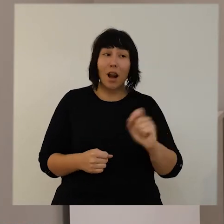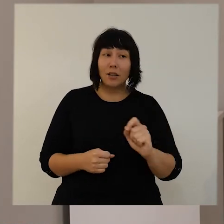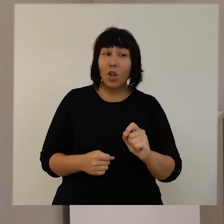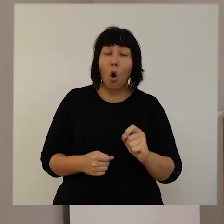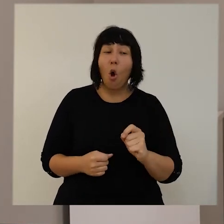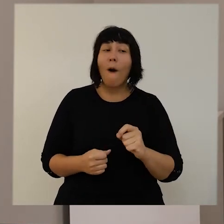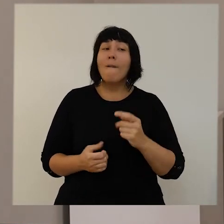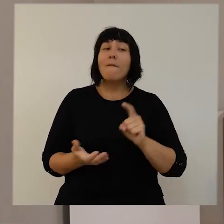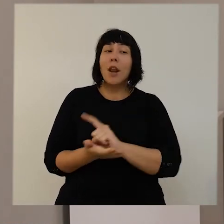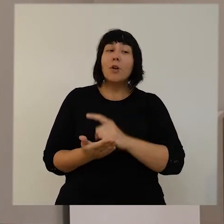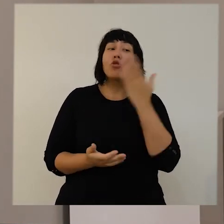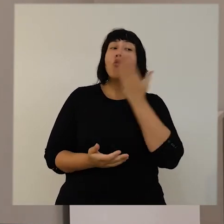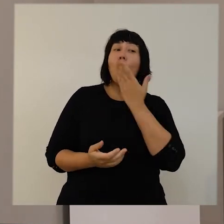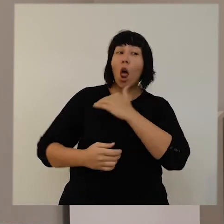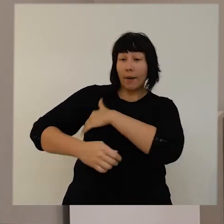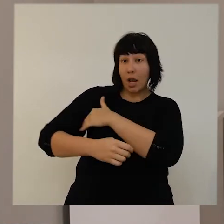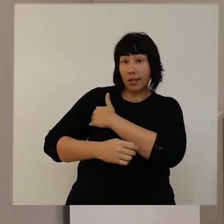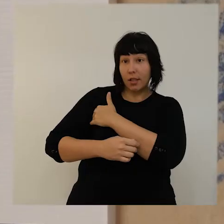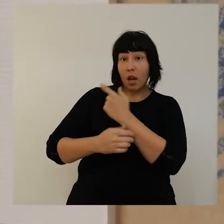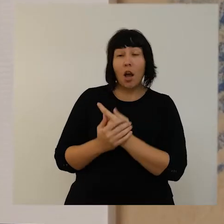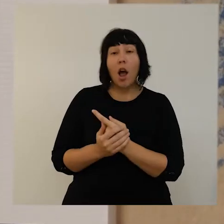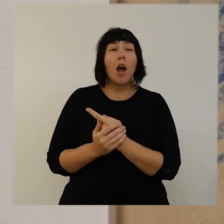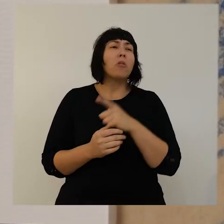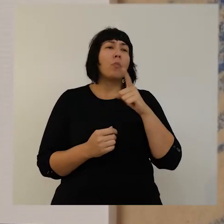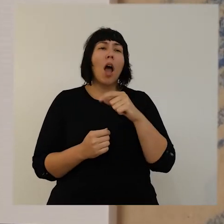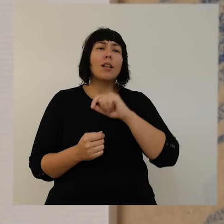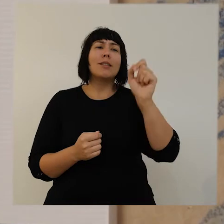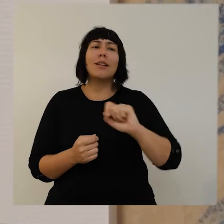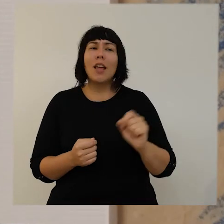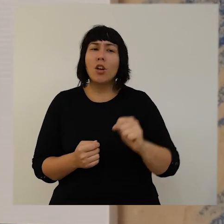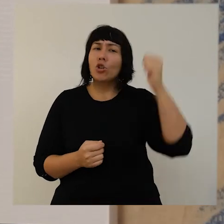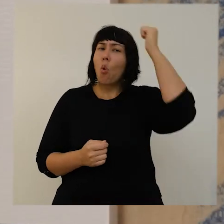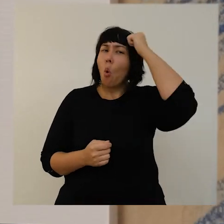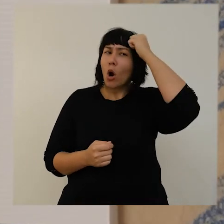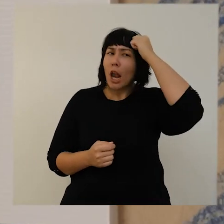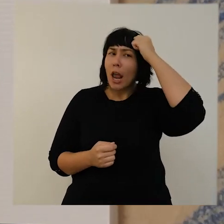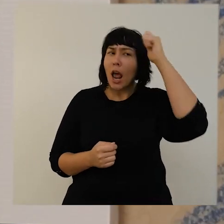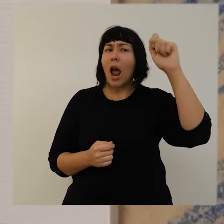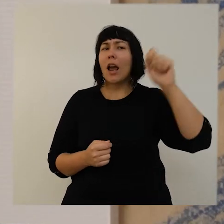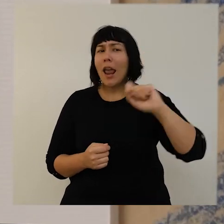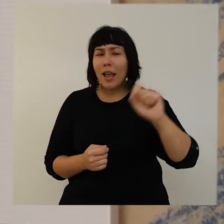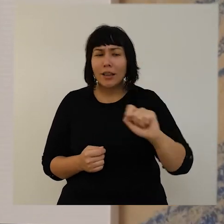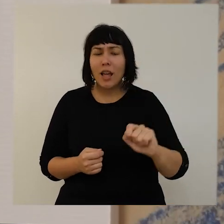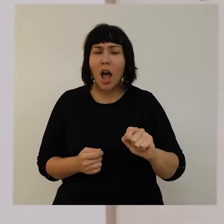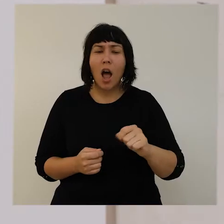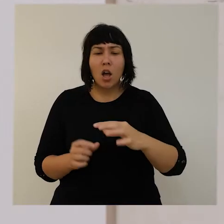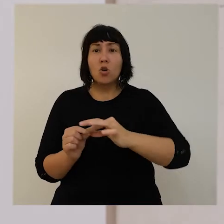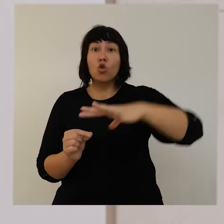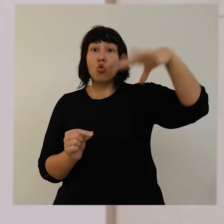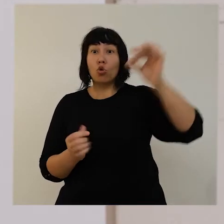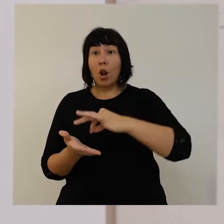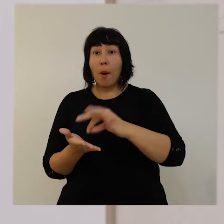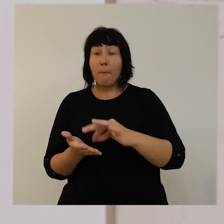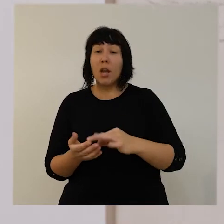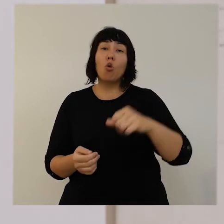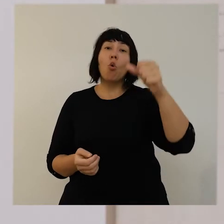radova nastalih u gimnazijskim danima umetnika, koju čine crteži izvedeni ugljenom, kredom, tušem na papiru, kao i uljima na platnu